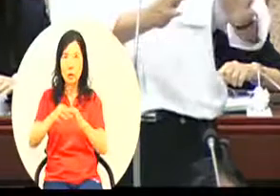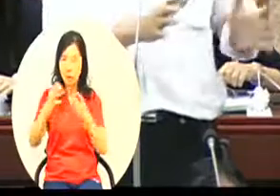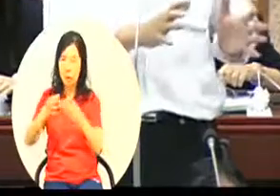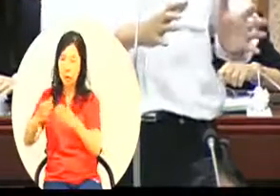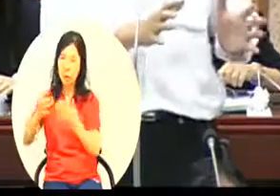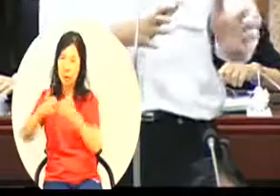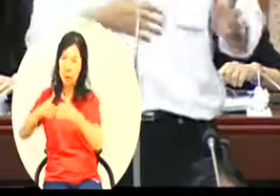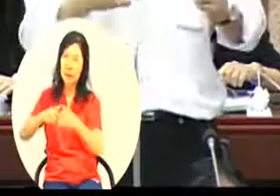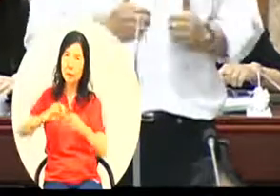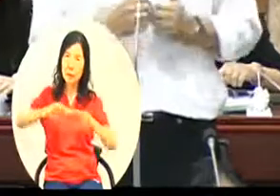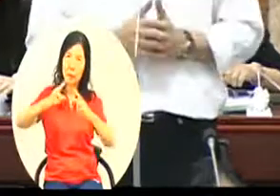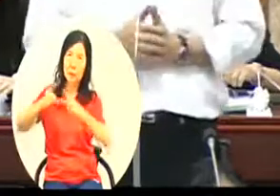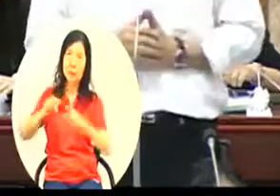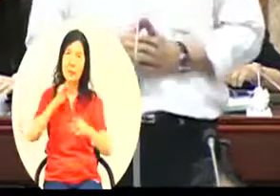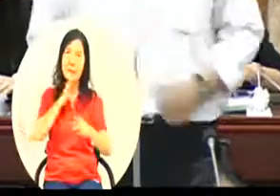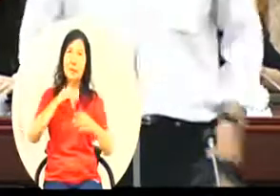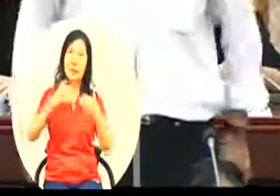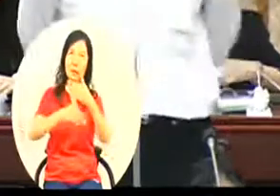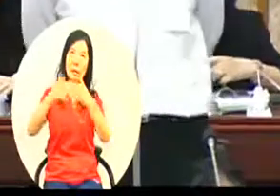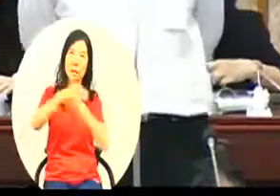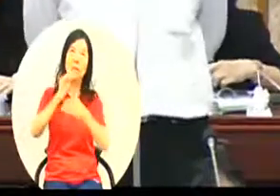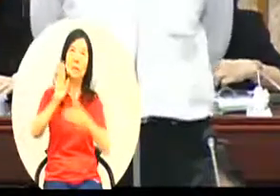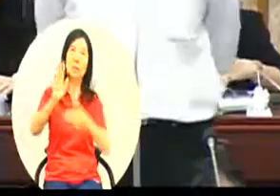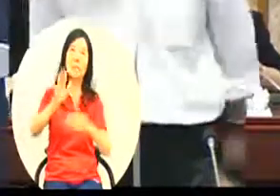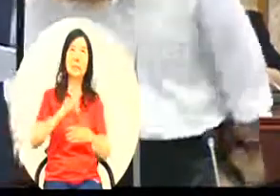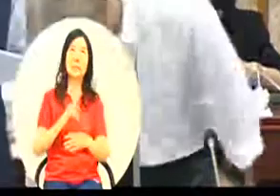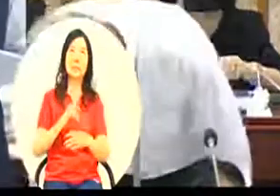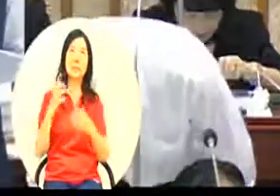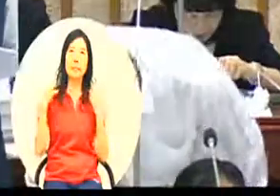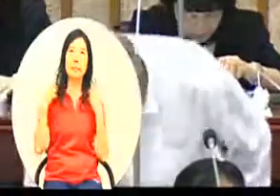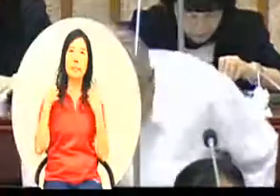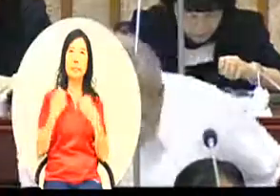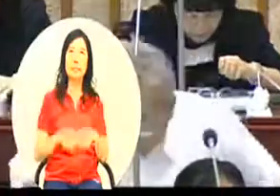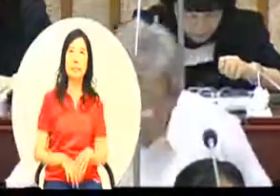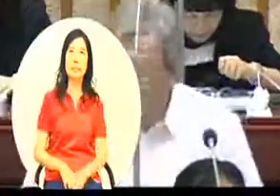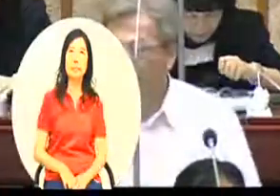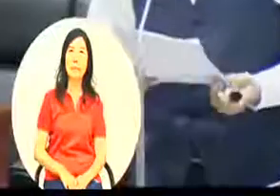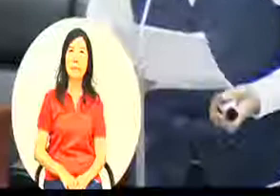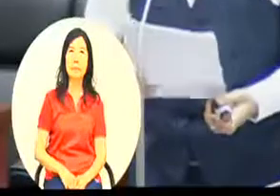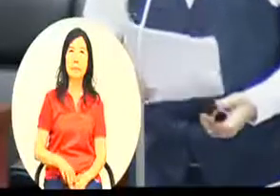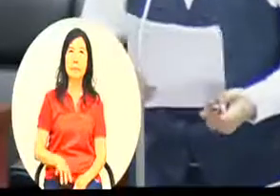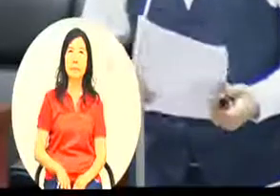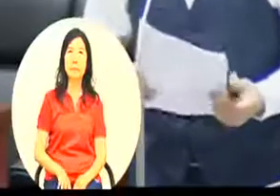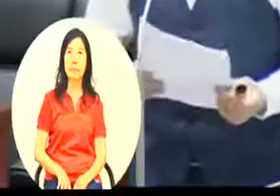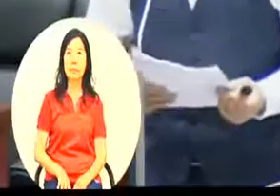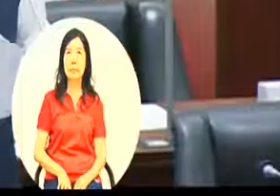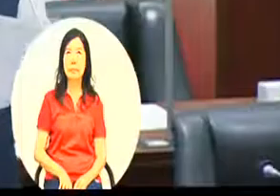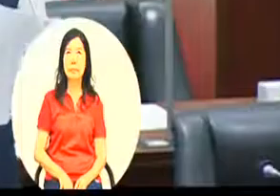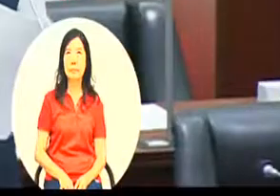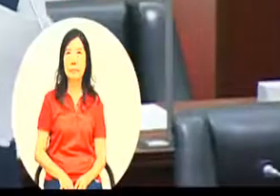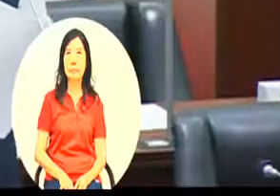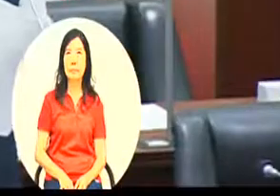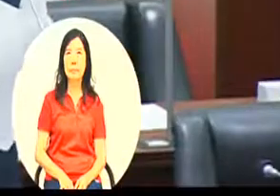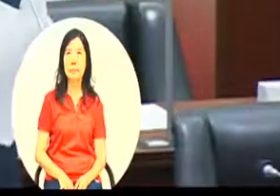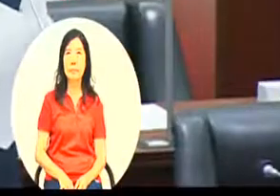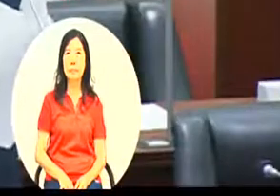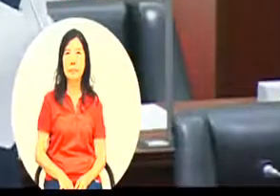对 改善这个部分是在 交 通 局的嘛？是。OK， 好，局长请坐，谢谢。那这个